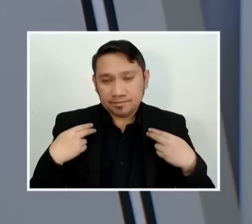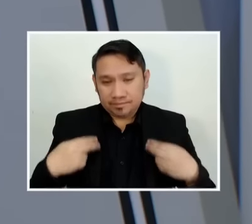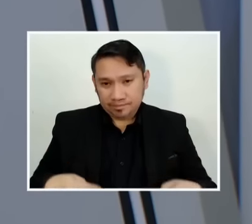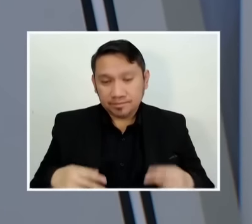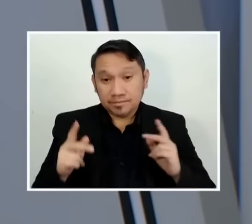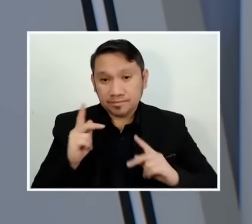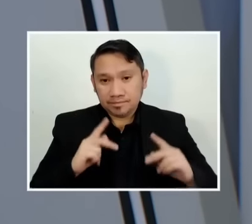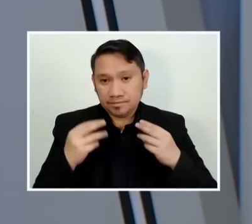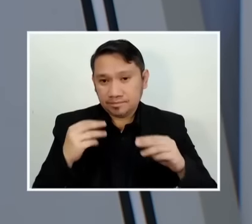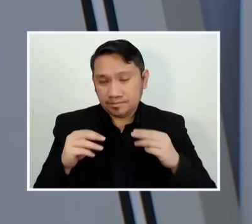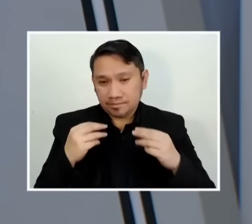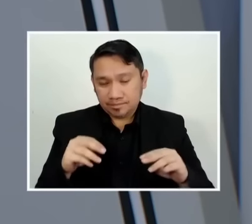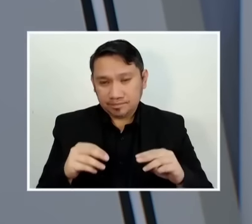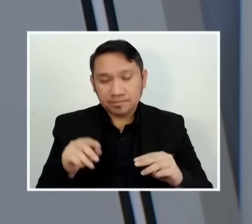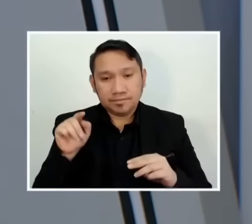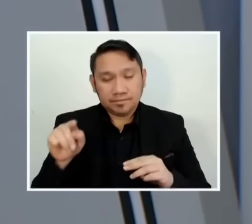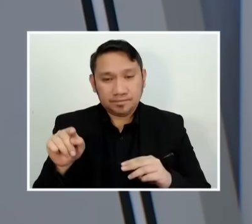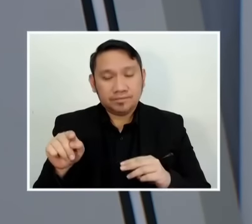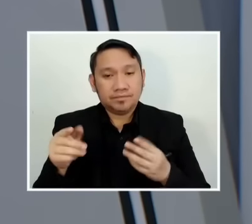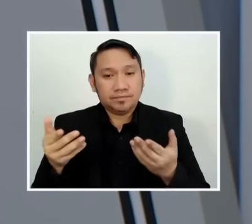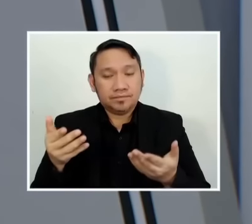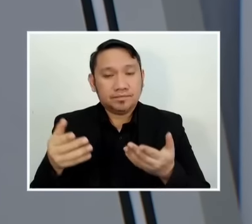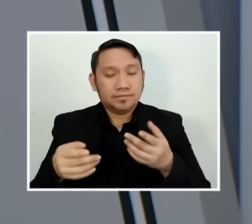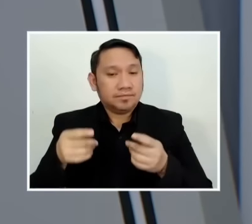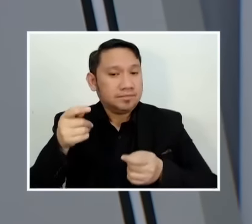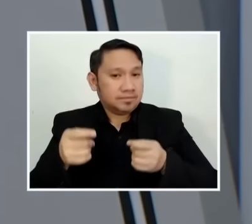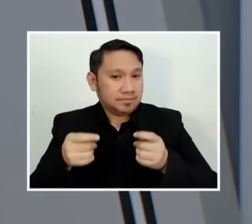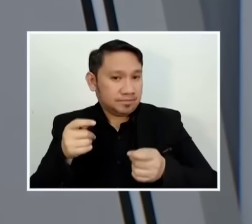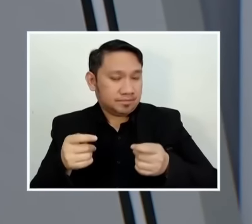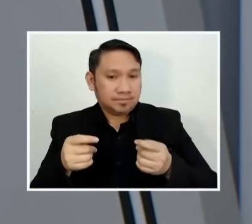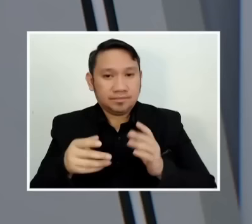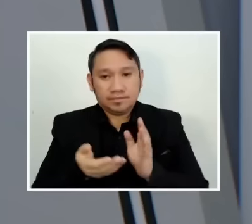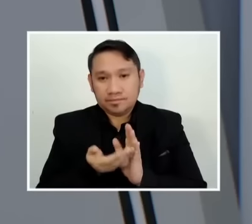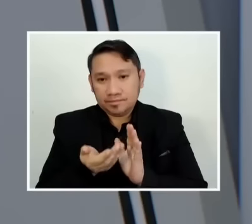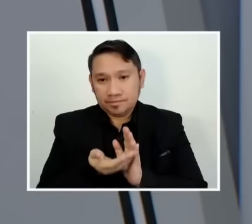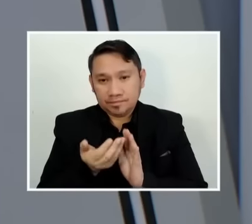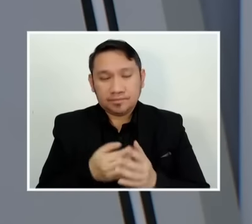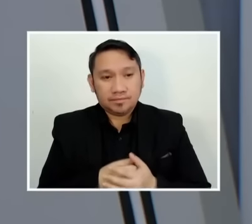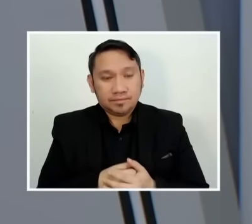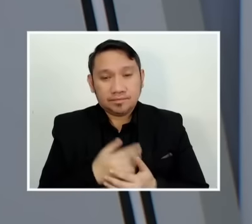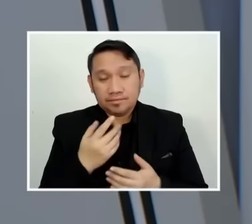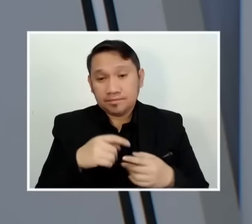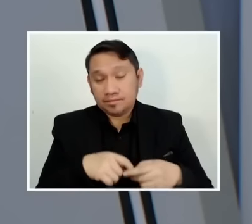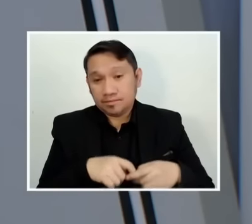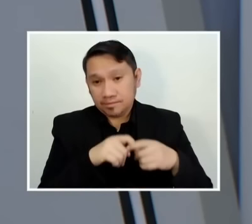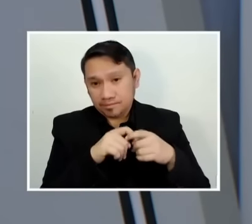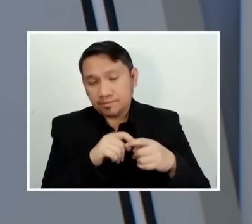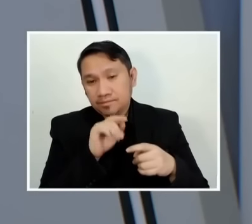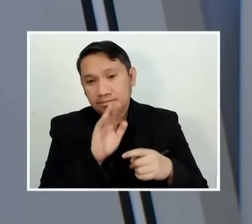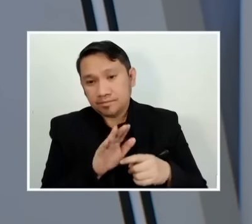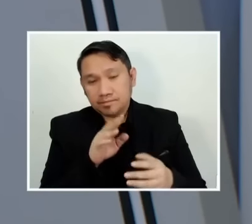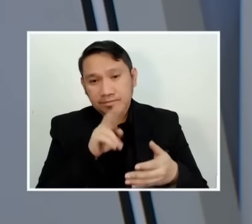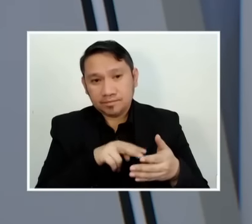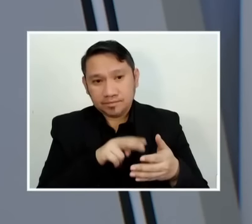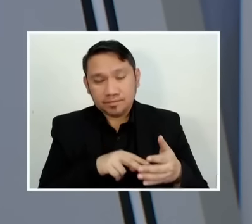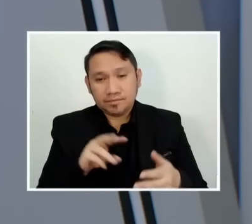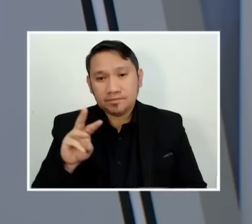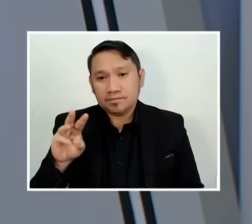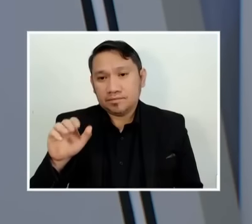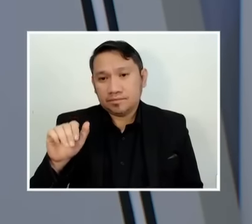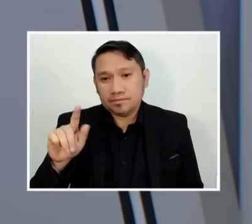sa Pasig City Regional Trial Court. Sinuspindi naman ang pagbabasa ng sakdal sa kapwa niyang akusadong si Walter Wong